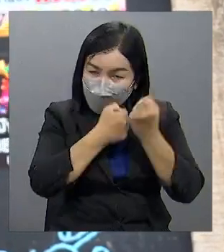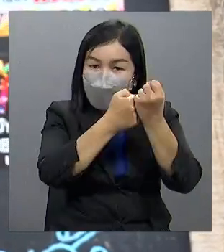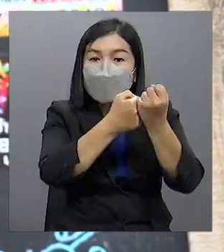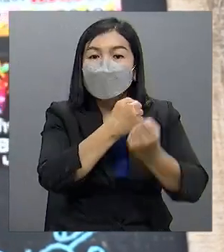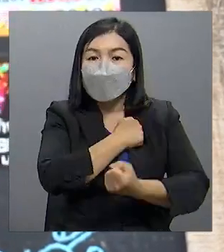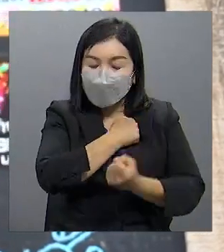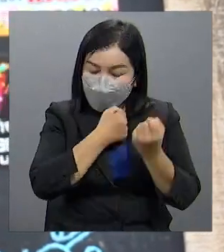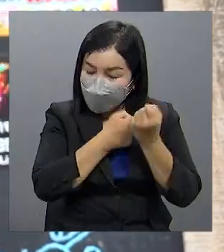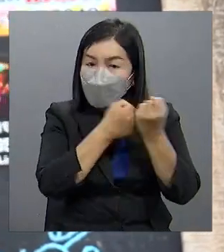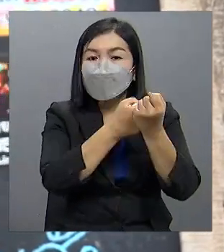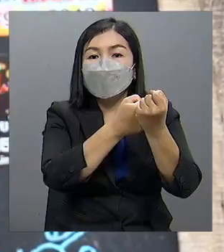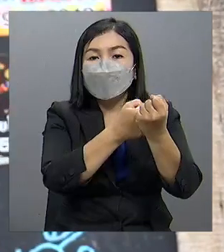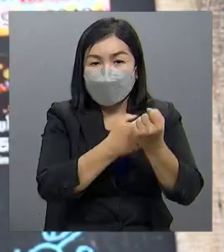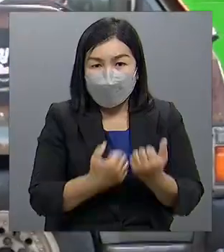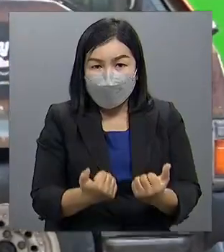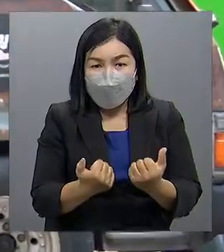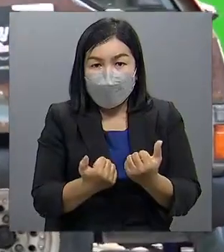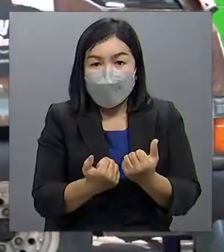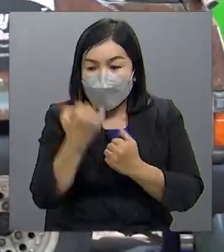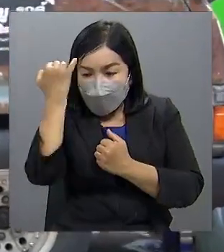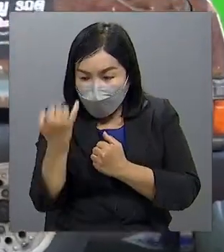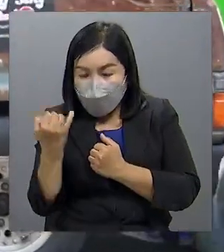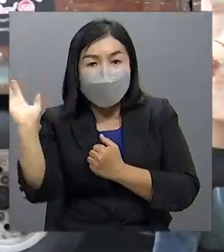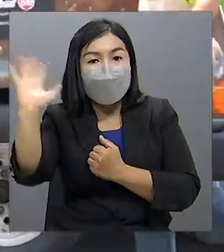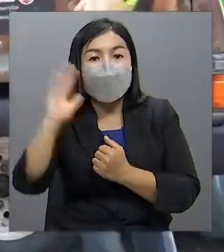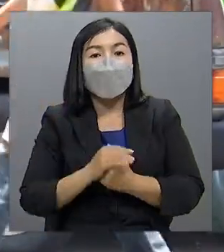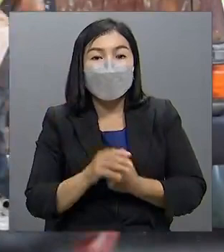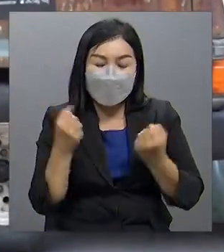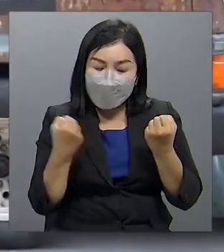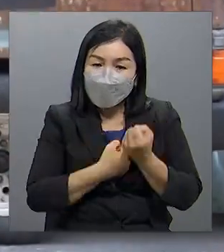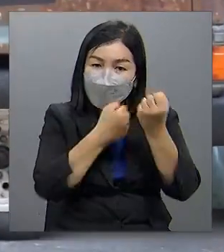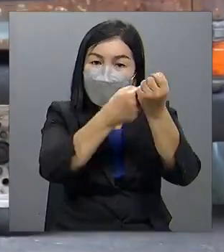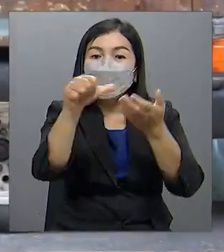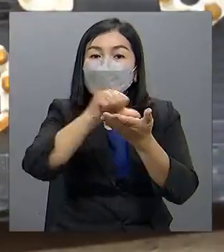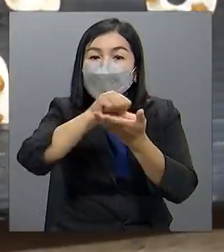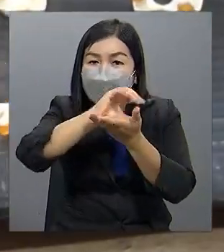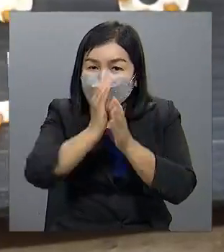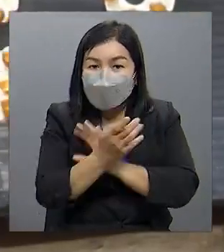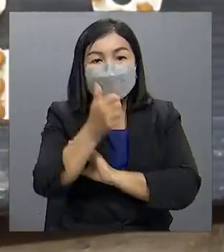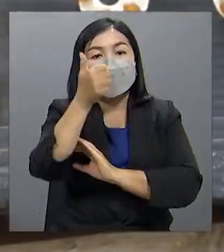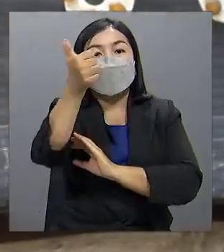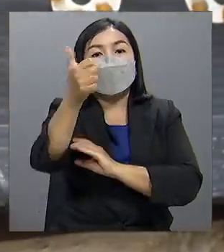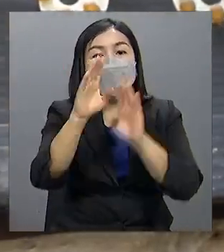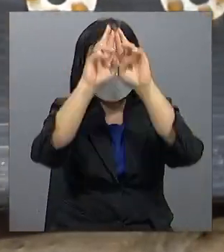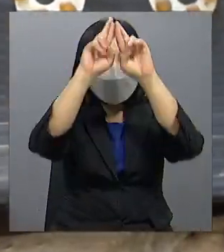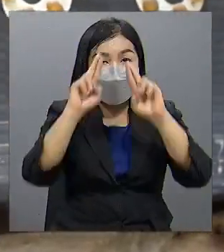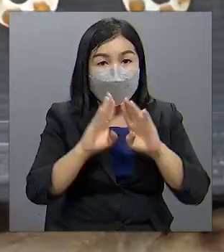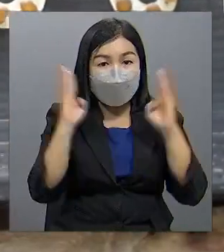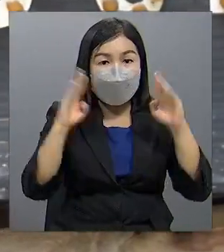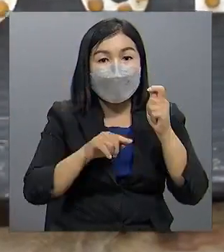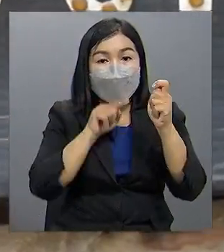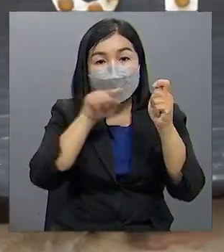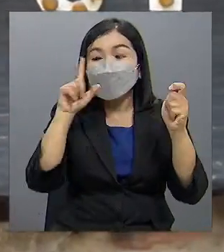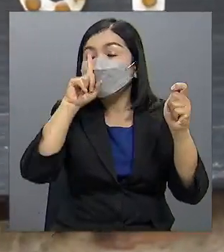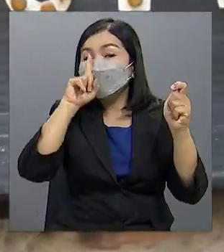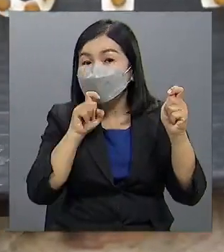แพ้นะครับคนเรามันต้องมีทางออกครับผมครับผมกับร้านเตี๋ยวหมูรถตู้นะครับเปิดให้บริการนะครับตั้งแต่วันอังคารถึงวันอาทิตย์นะครับตั้งแต่8โม